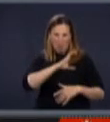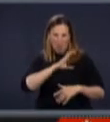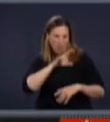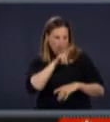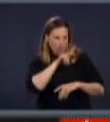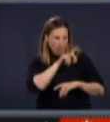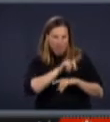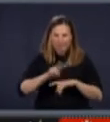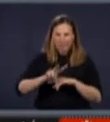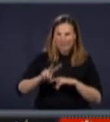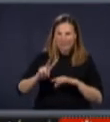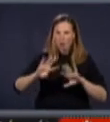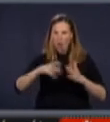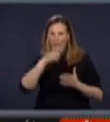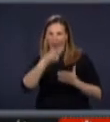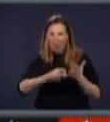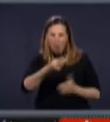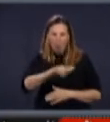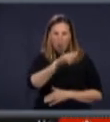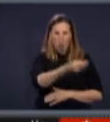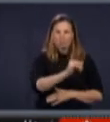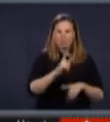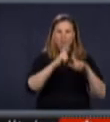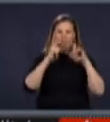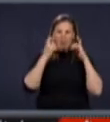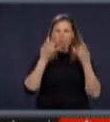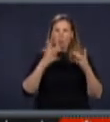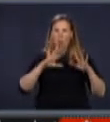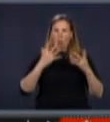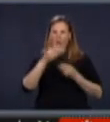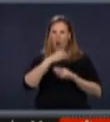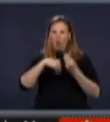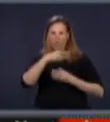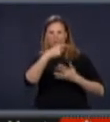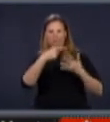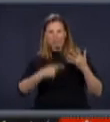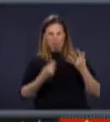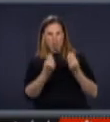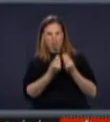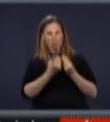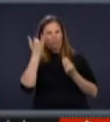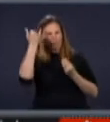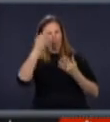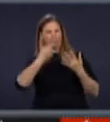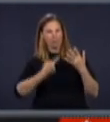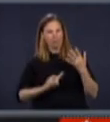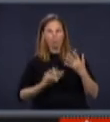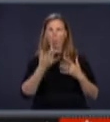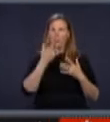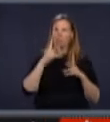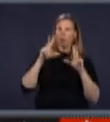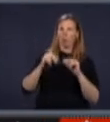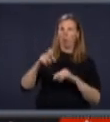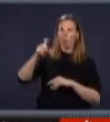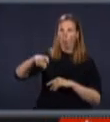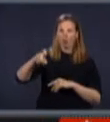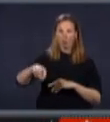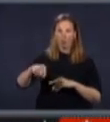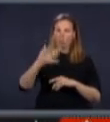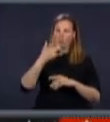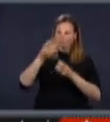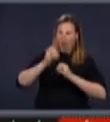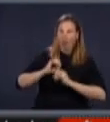Est-ce qu'il y a des pénalités qui sont données à ceux qui ne portent pas le masque? Bon, etc., etc. Donc, moi, j'aimerais mieux que les gens soient